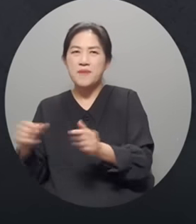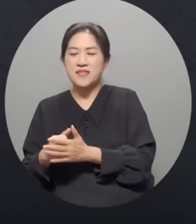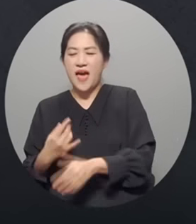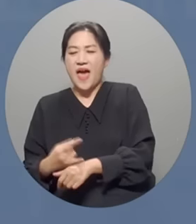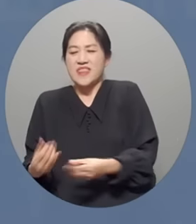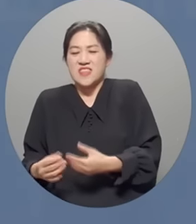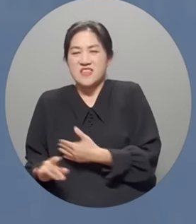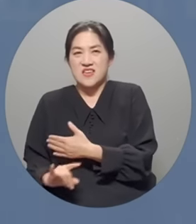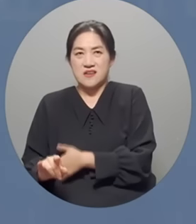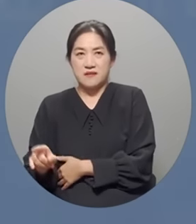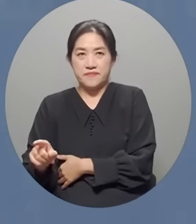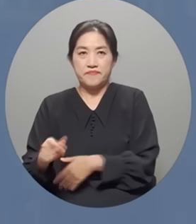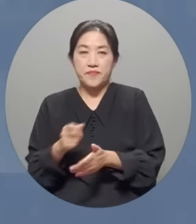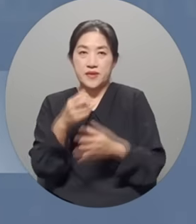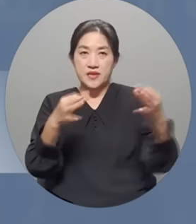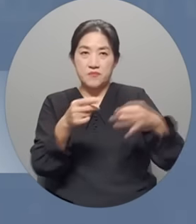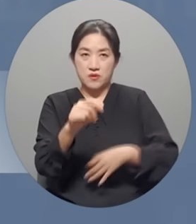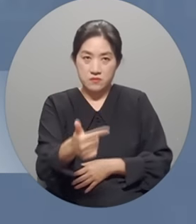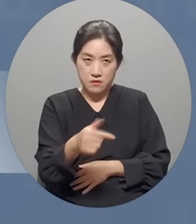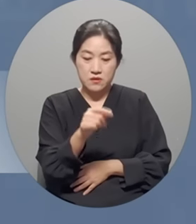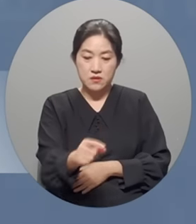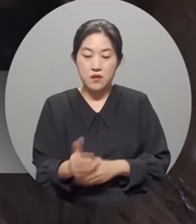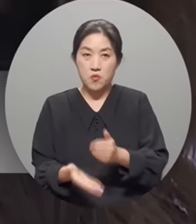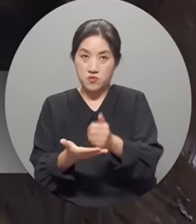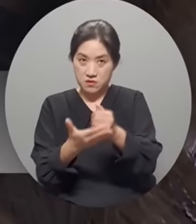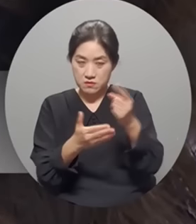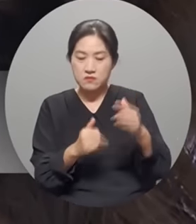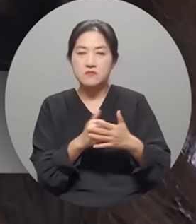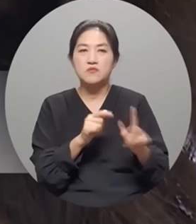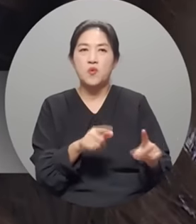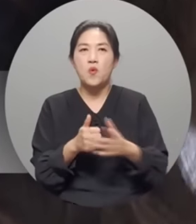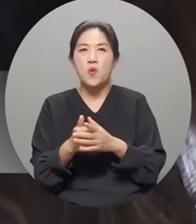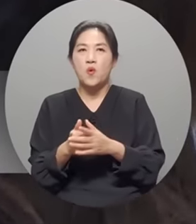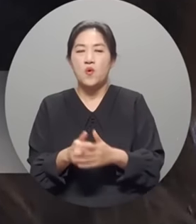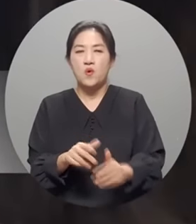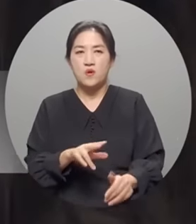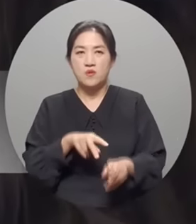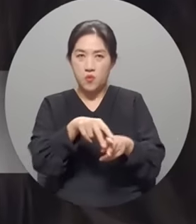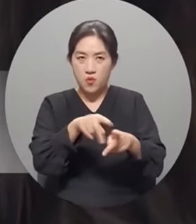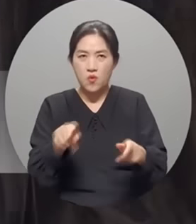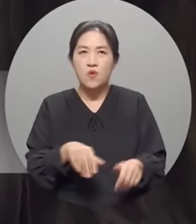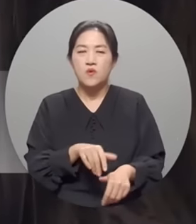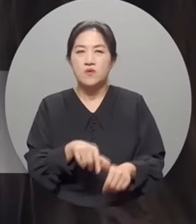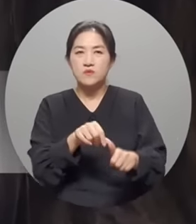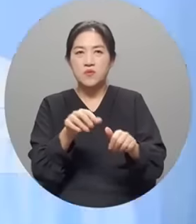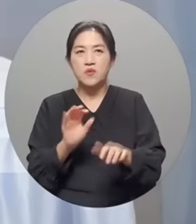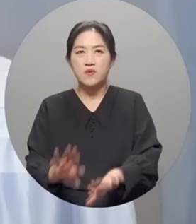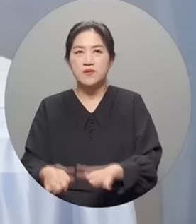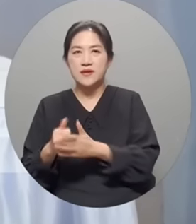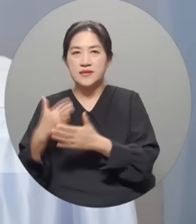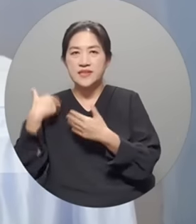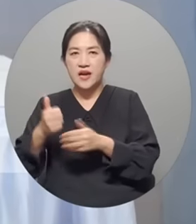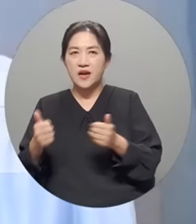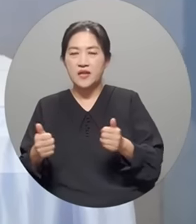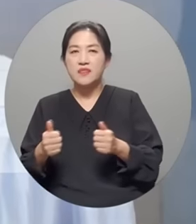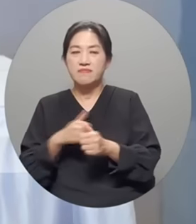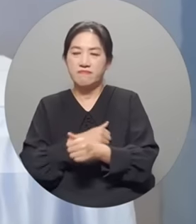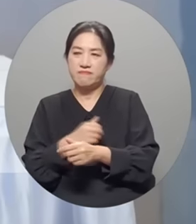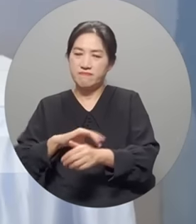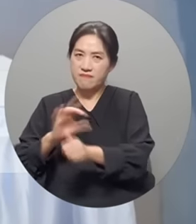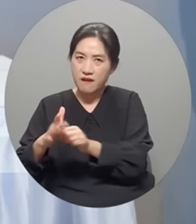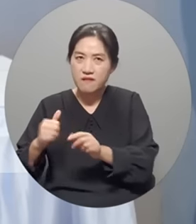거야. 김영선 전 의원의 공천뿐 아니라 김 여사가 장관 인사도 요구했고 윤 대통령이 그대로 했다고